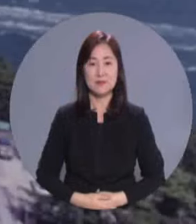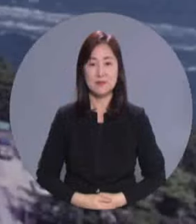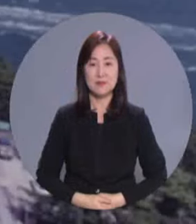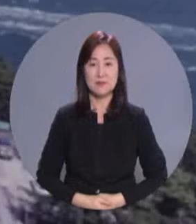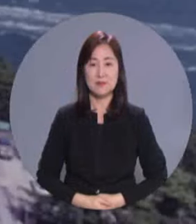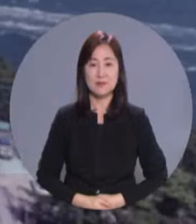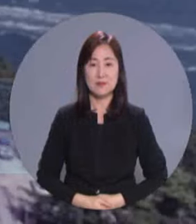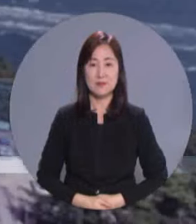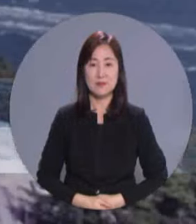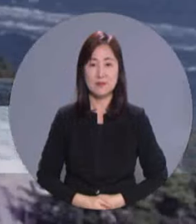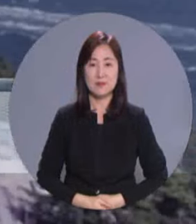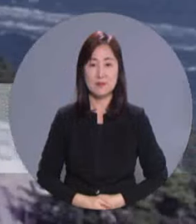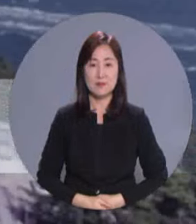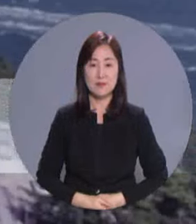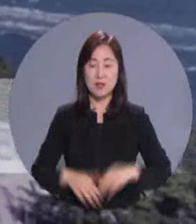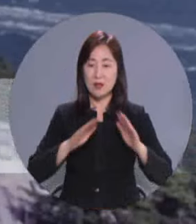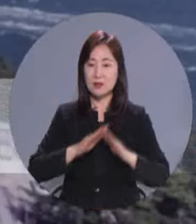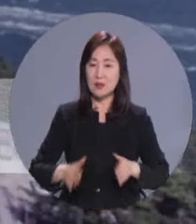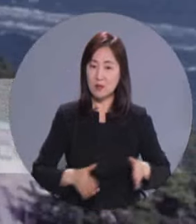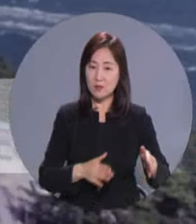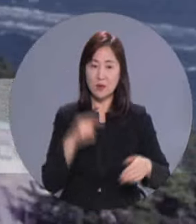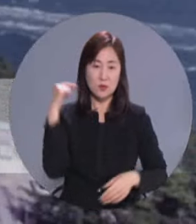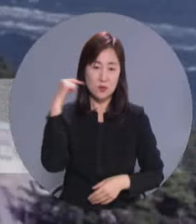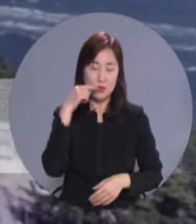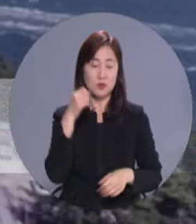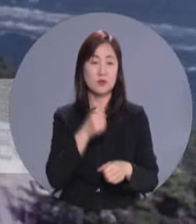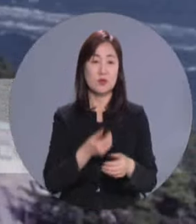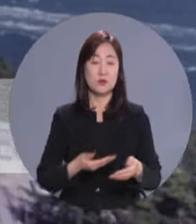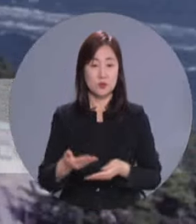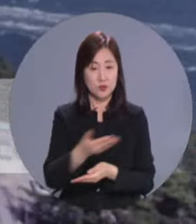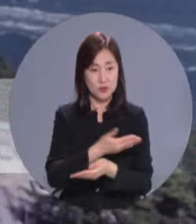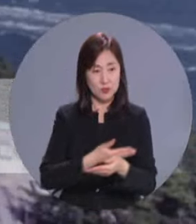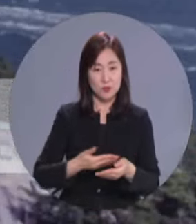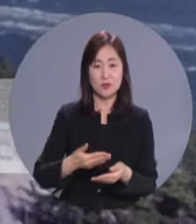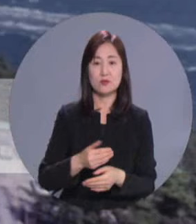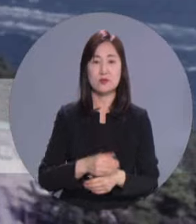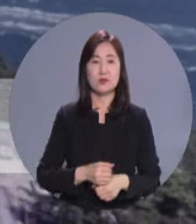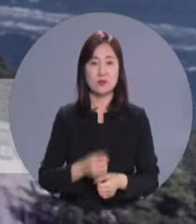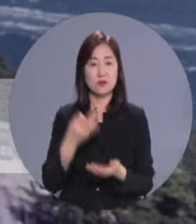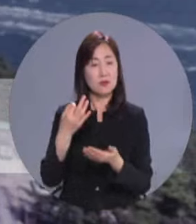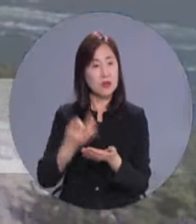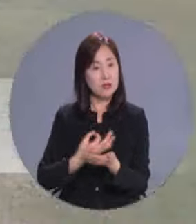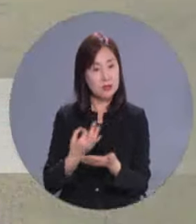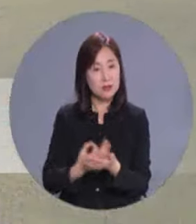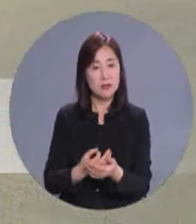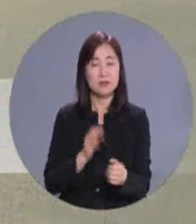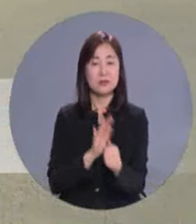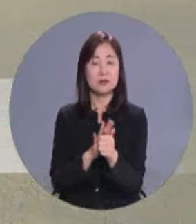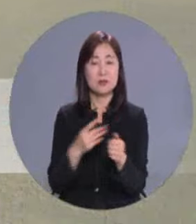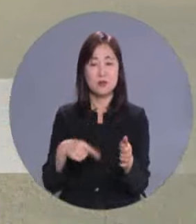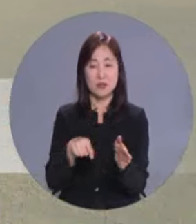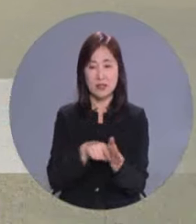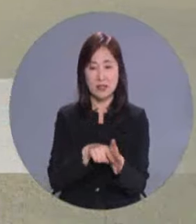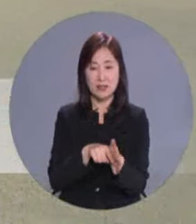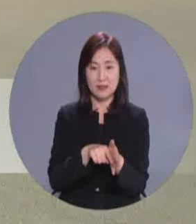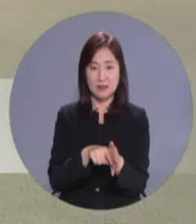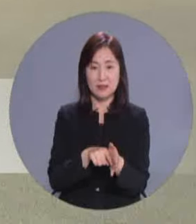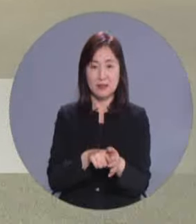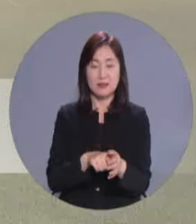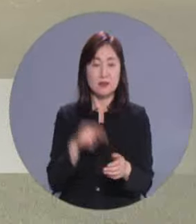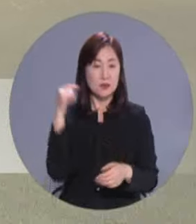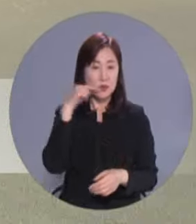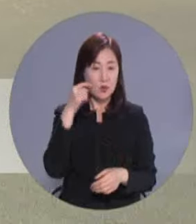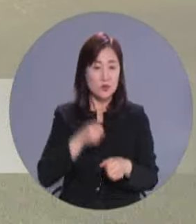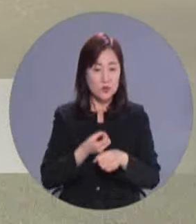열립니다 전라남도는 천일염 생산 가공의 고부가 가치 창출과 수출 활성화 지원을 위해 천일염